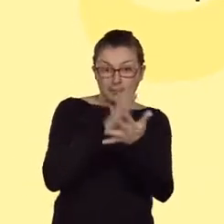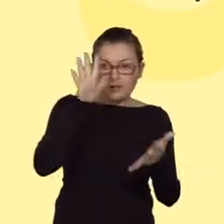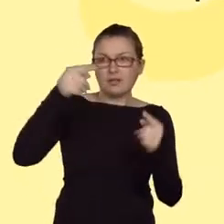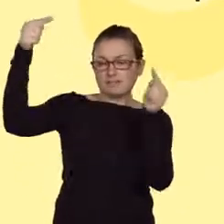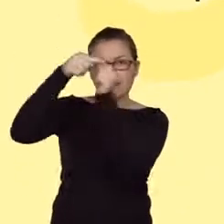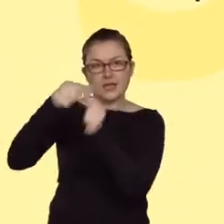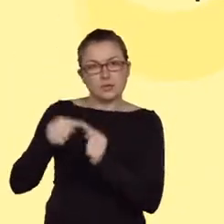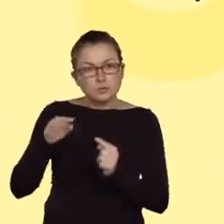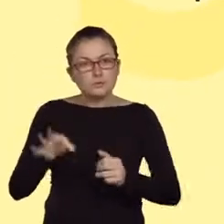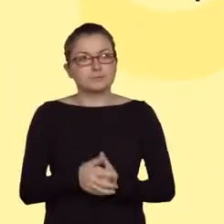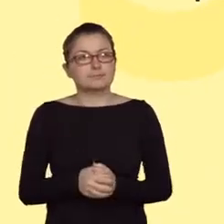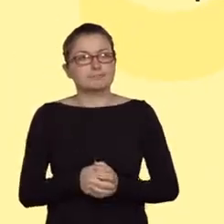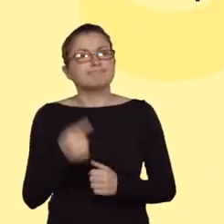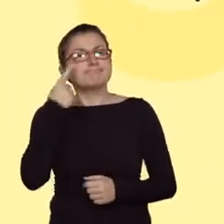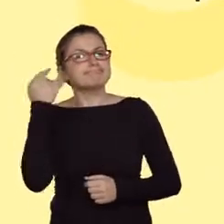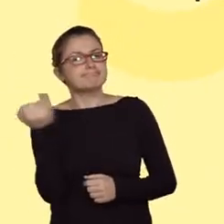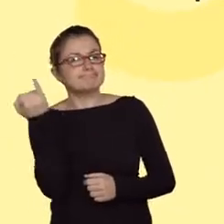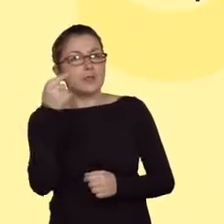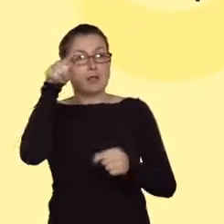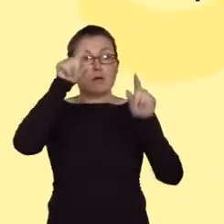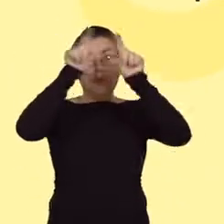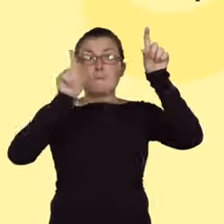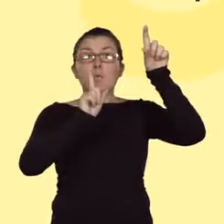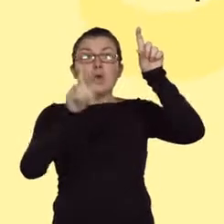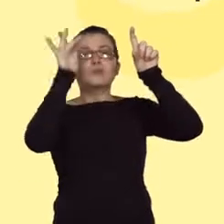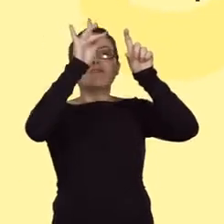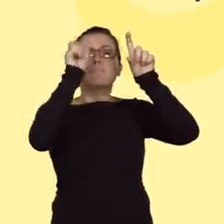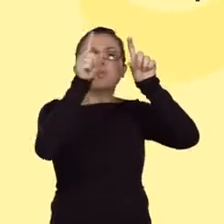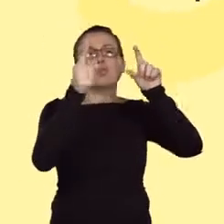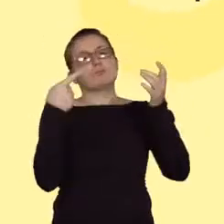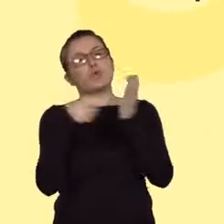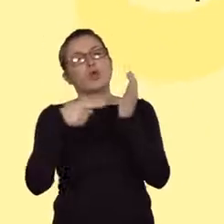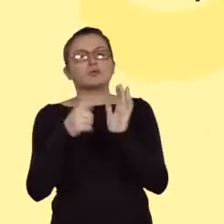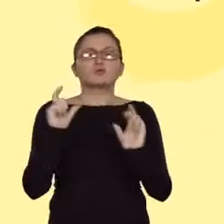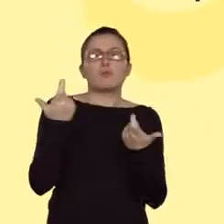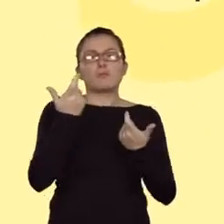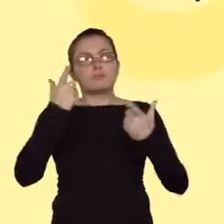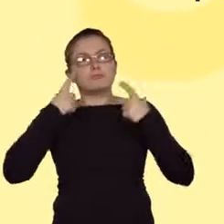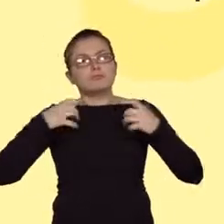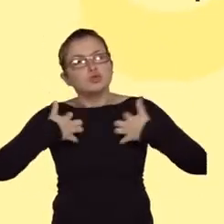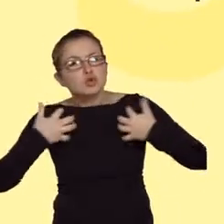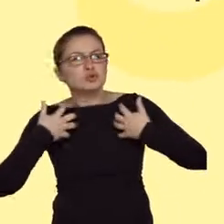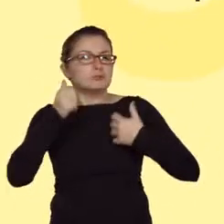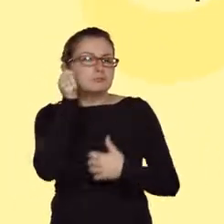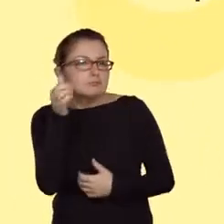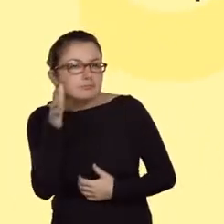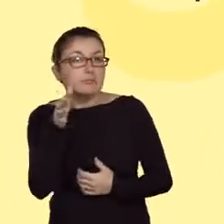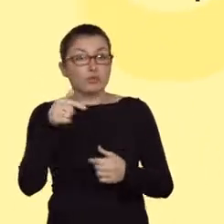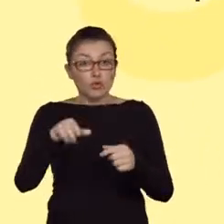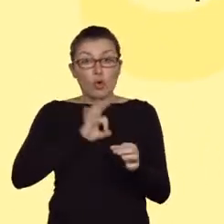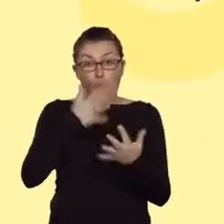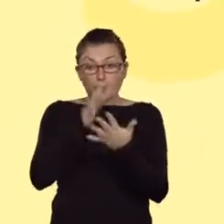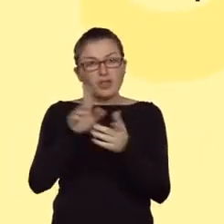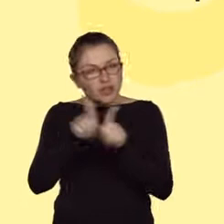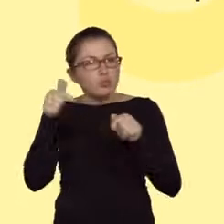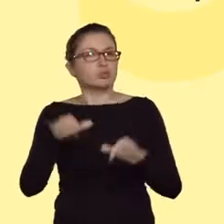rozważenia sytuacji lub problemów ogólnoludzkich. Wtedy również stanowisko powinno być ogólne, zaś odwołania do utworów w tej sytuacji tylko